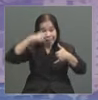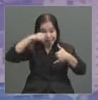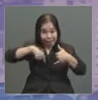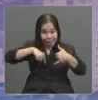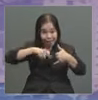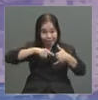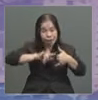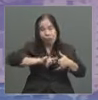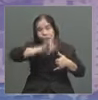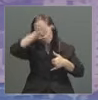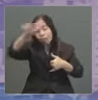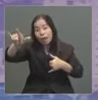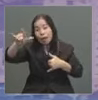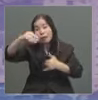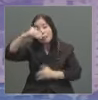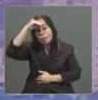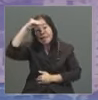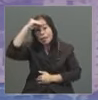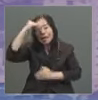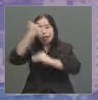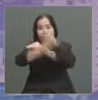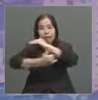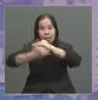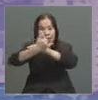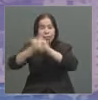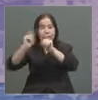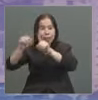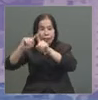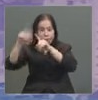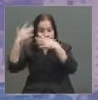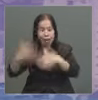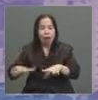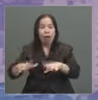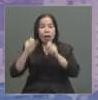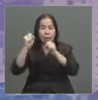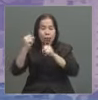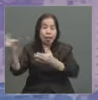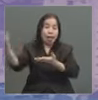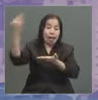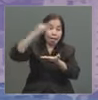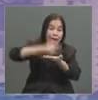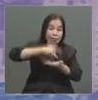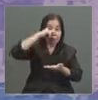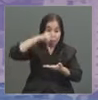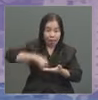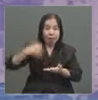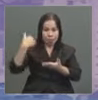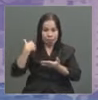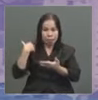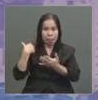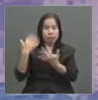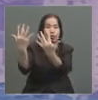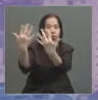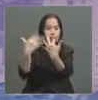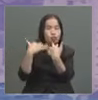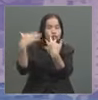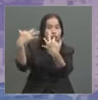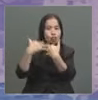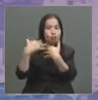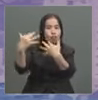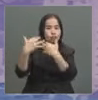น FFS เนี่ยในประเทศต่างๆหลายประเทศส่วนใหญ่ได้ทยอยเดินทางกลับมาแล้วนะ